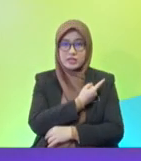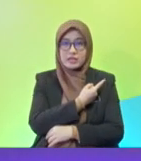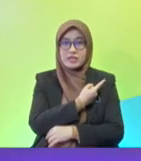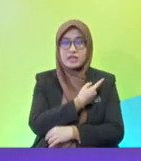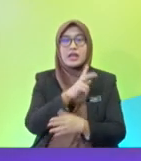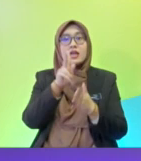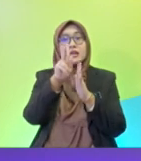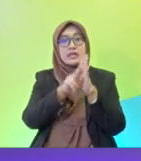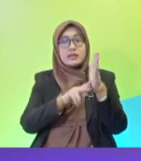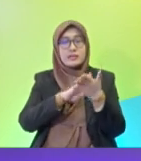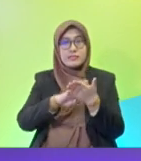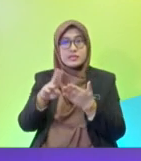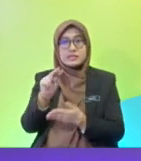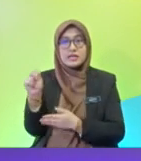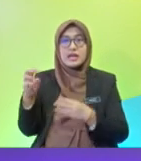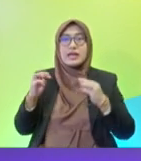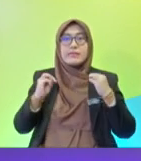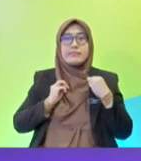kebersihan milik